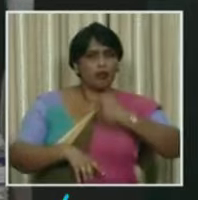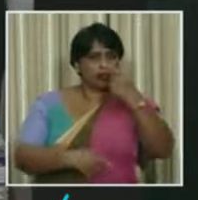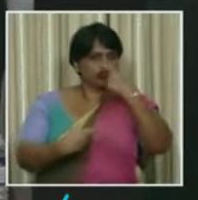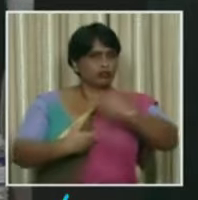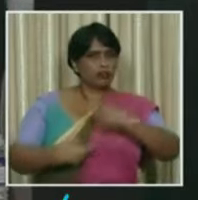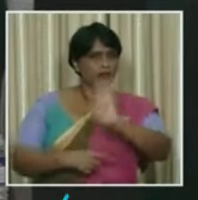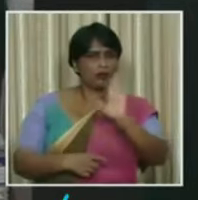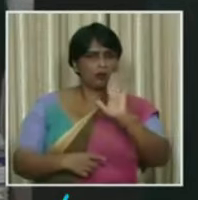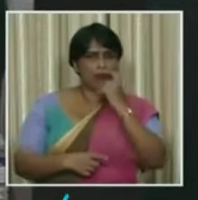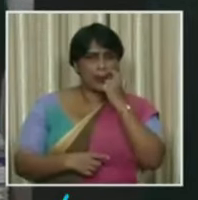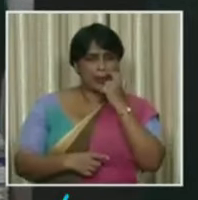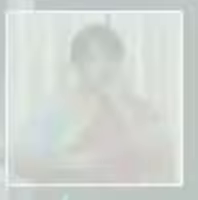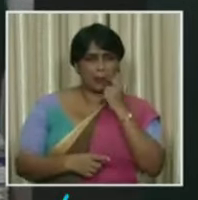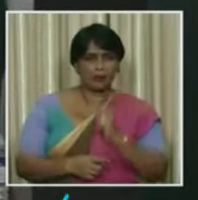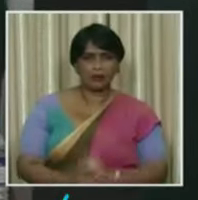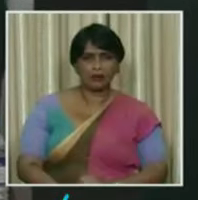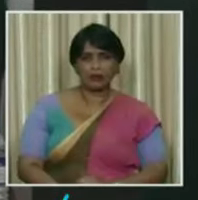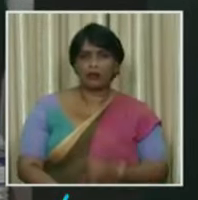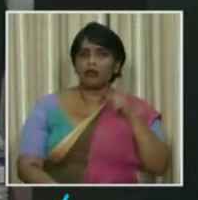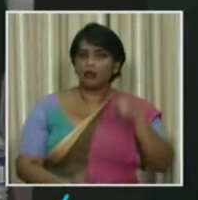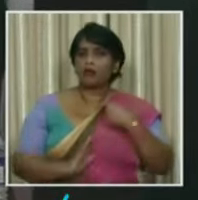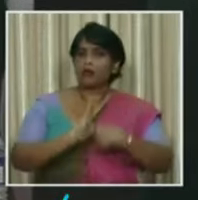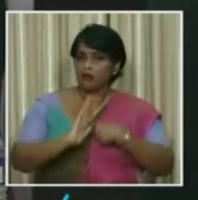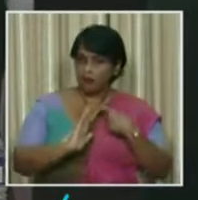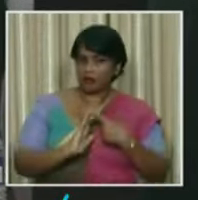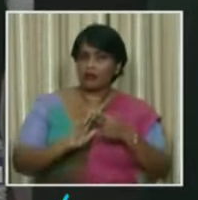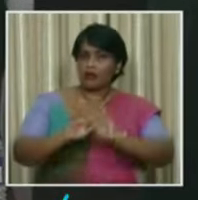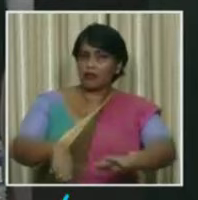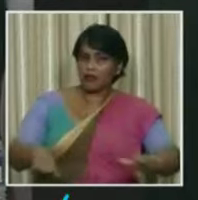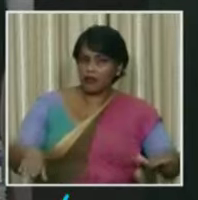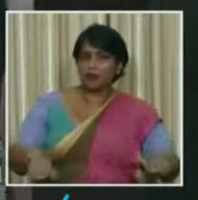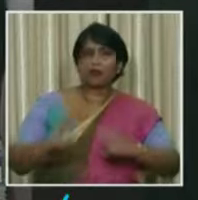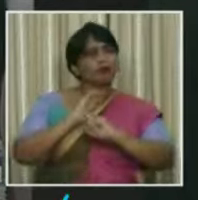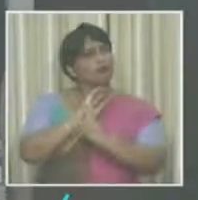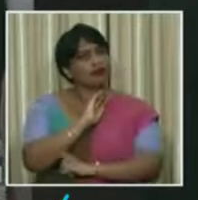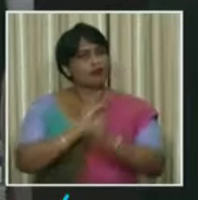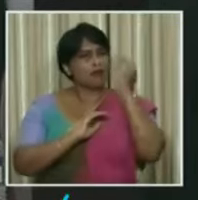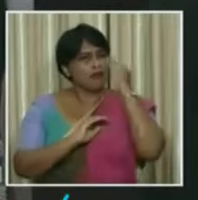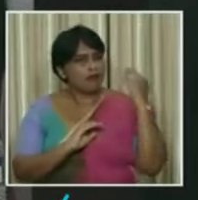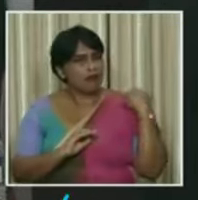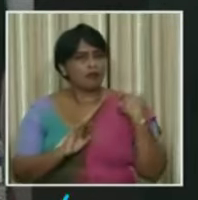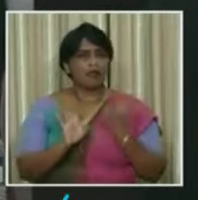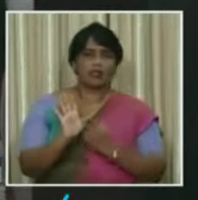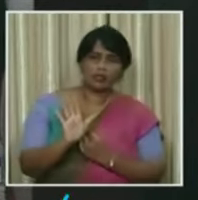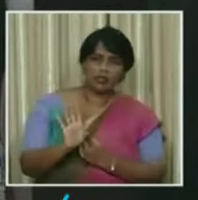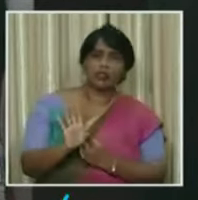එපා ඔබතුමා කට වහන්න මට අවශ්‍ය නැහැ මේ රටේ කුඩා දරුවගේ ඉඳලා ගර්භණී මවගේ ඉඳලා